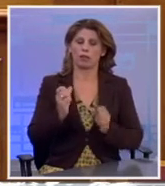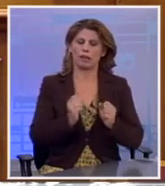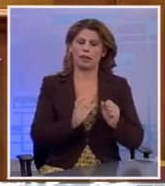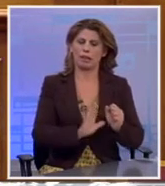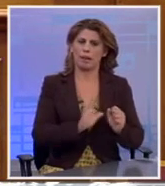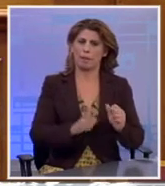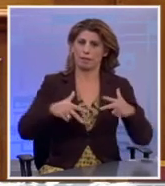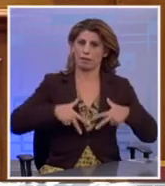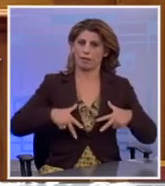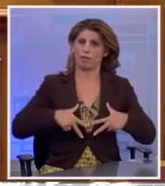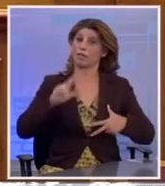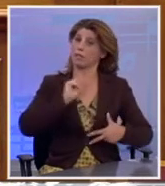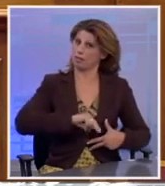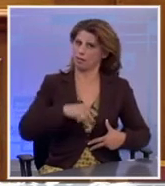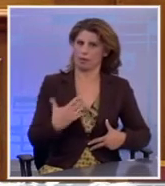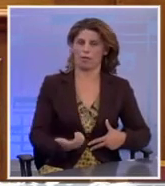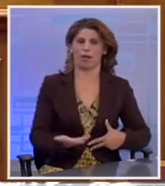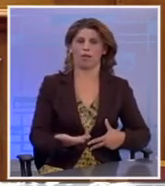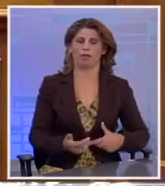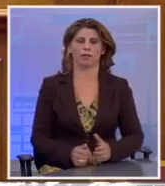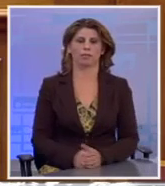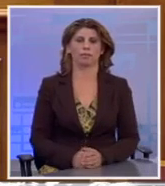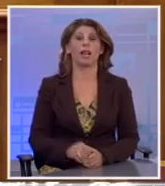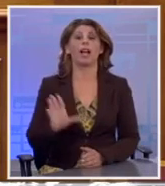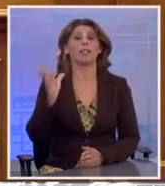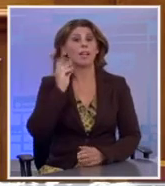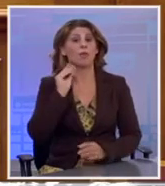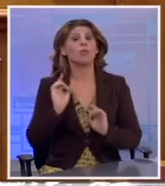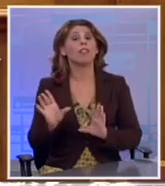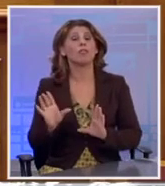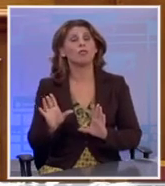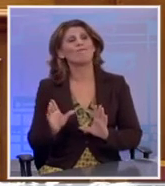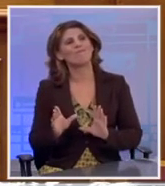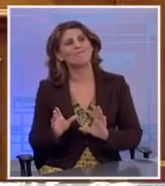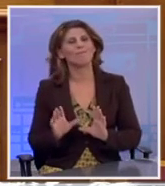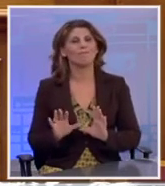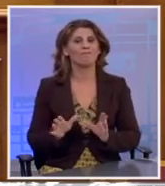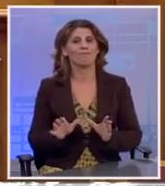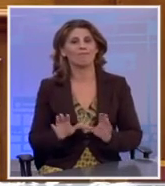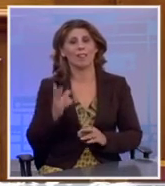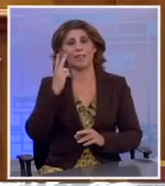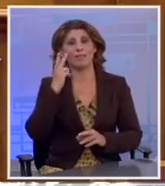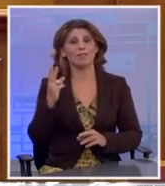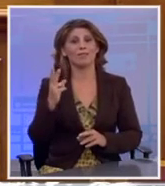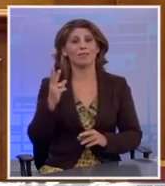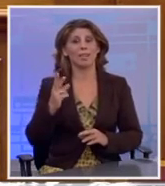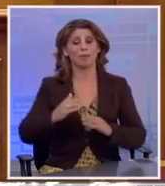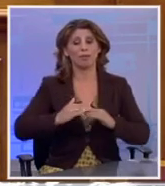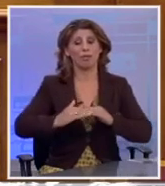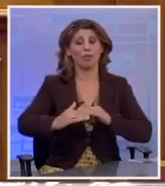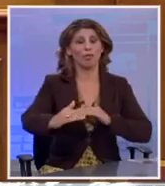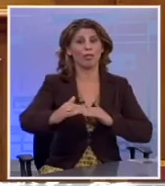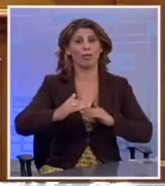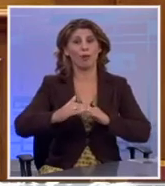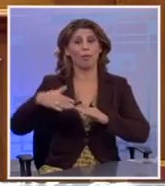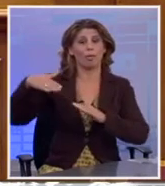θα ωφεληθείτε. Έτσι. Ενώ αν δεν την ακούτε καθόλου, βλέπω ολισθηρό επίπεδο προς